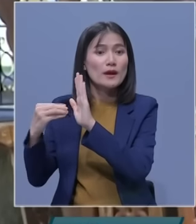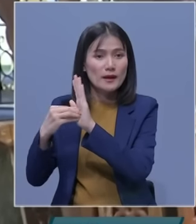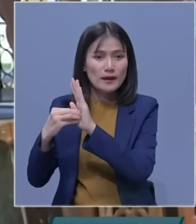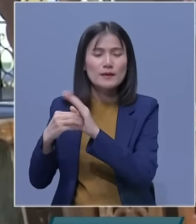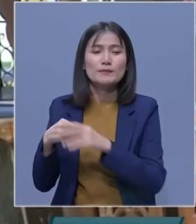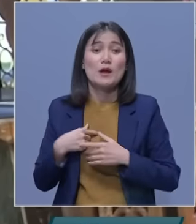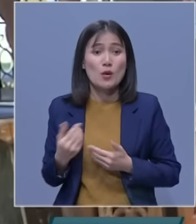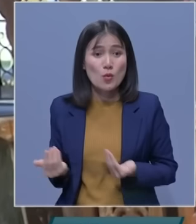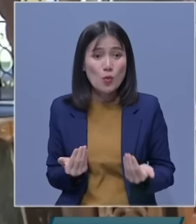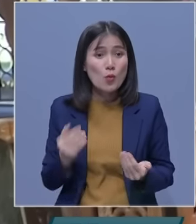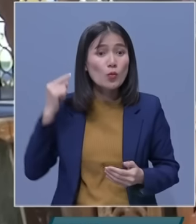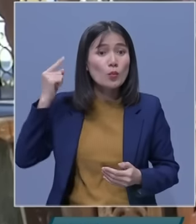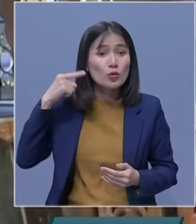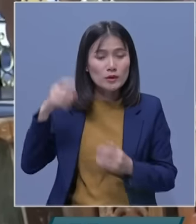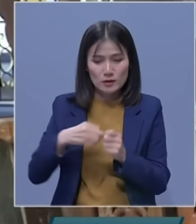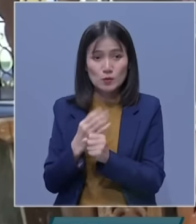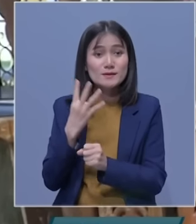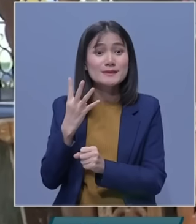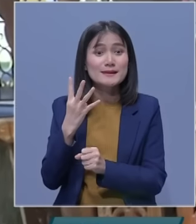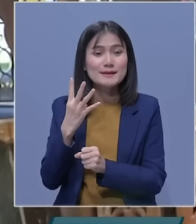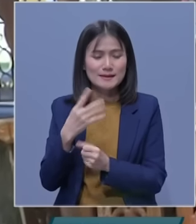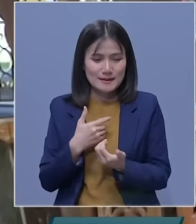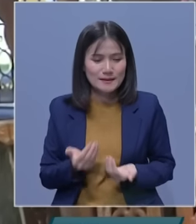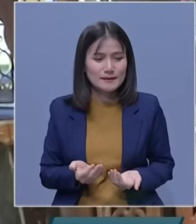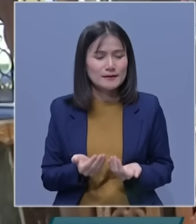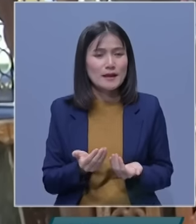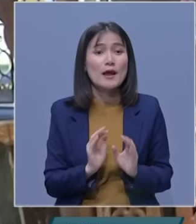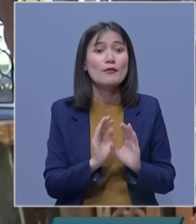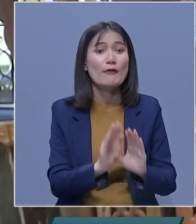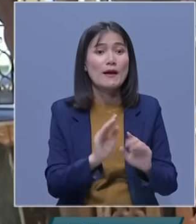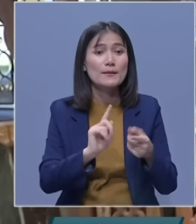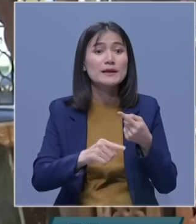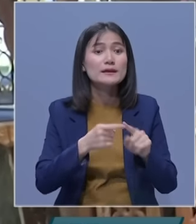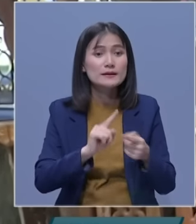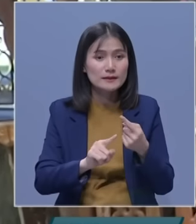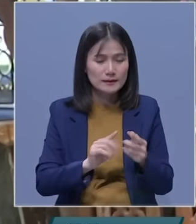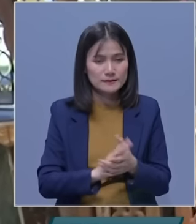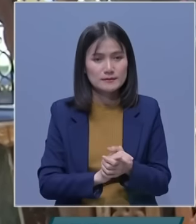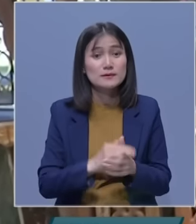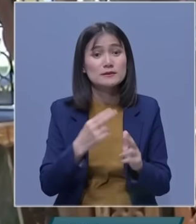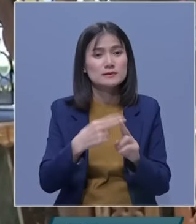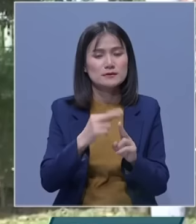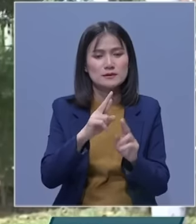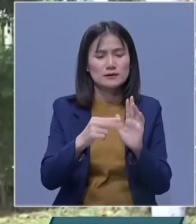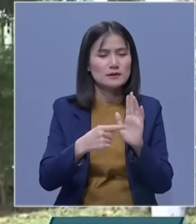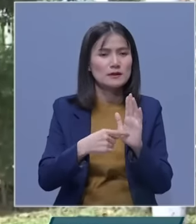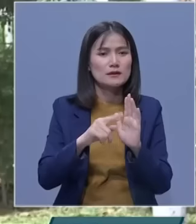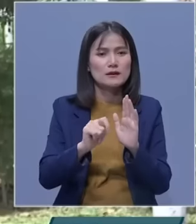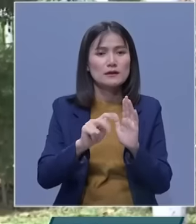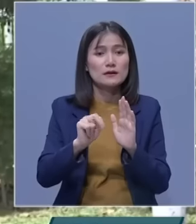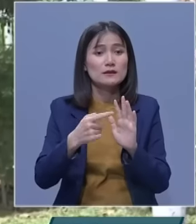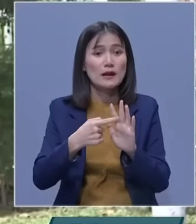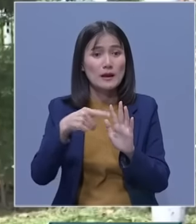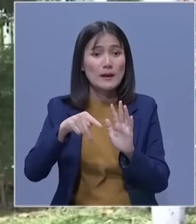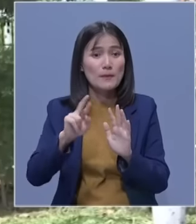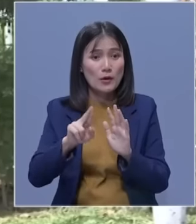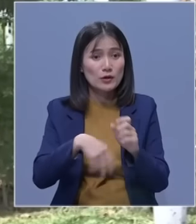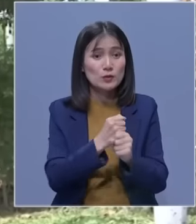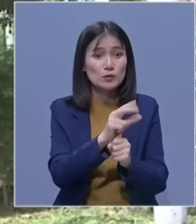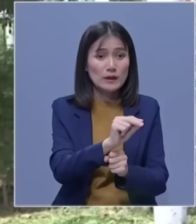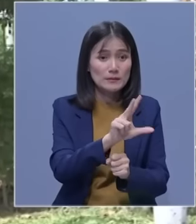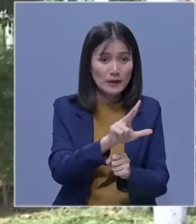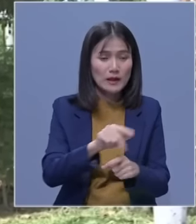พาลูกสาววัย4ขวบไปให้กับเพื่อนค่ะคือนางรัตนาพรอายุ33ปีแล้วก็นาย